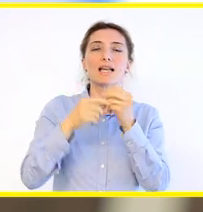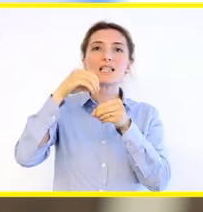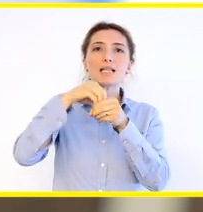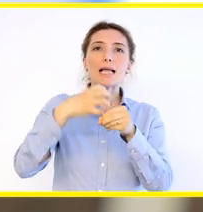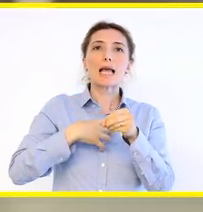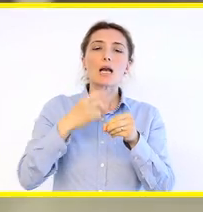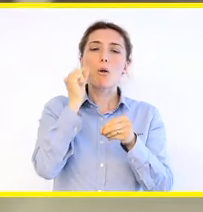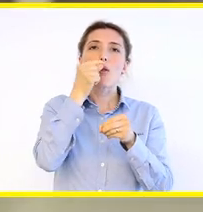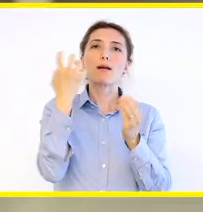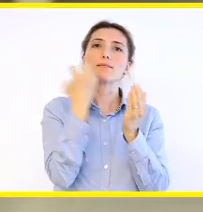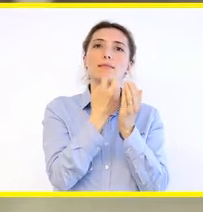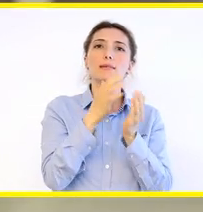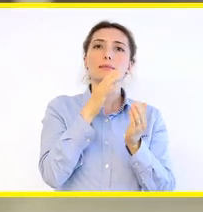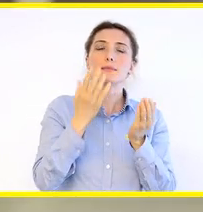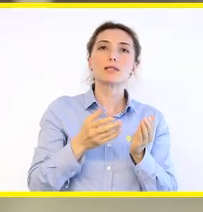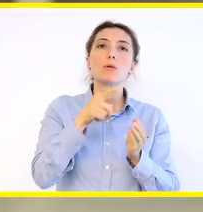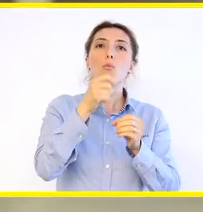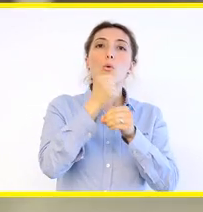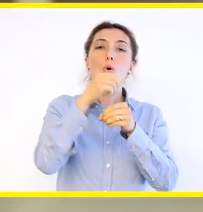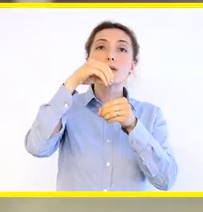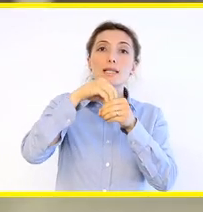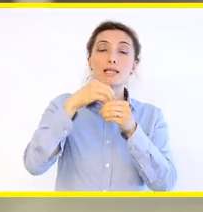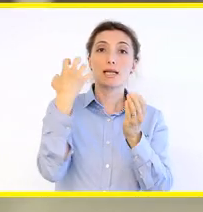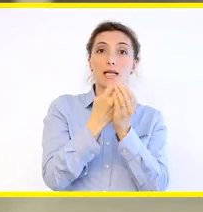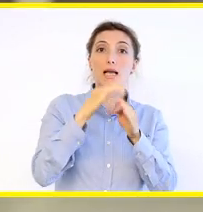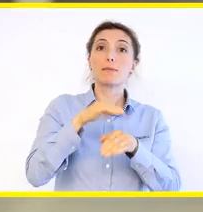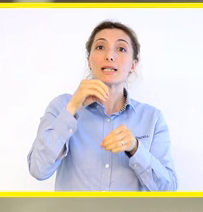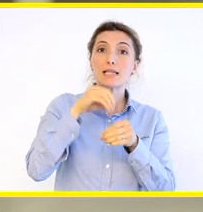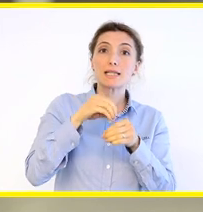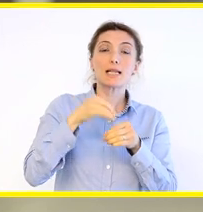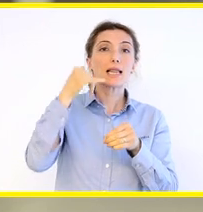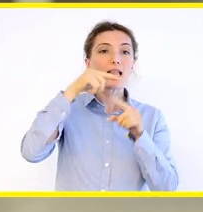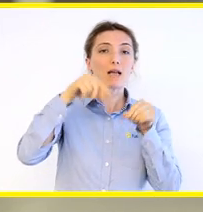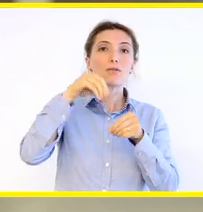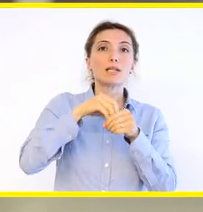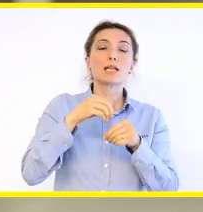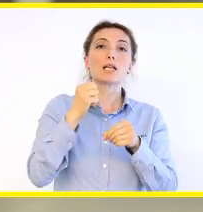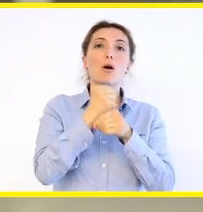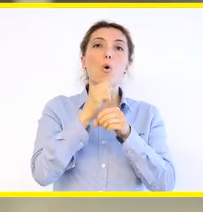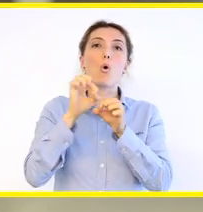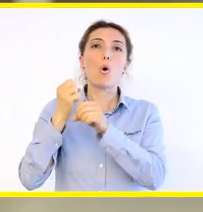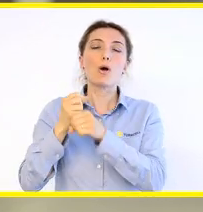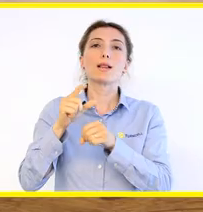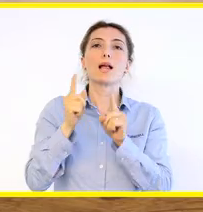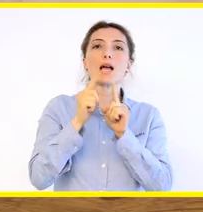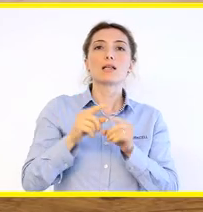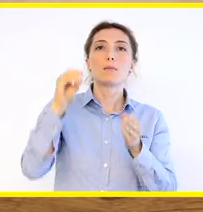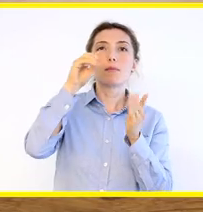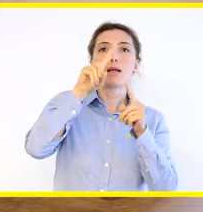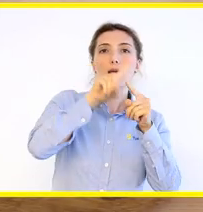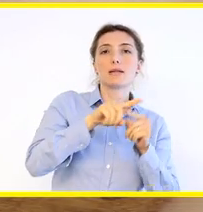indirebilirsiniz. Google Play Store'dan uygulama indirebilmeniz için cihazınıza bir Google hesabı eklemeniz gerekir. Eğer